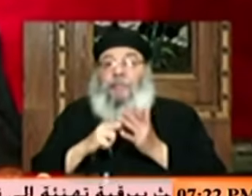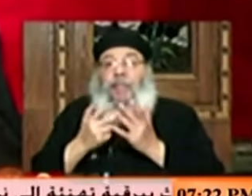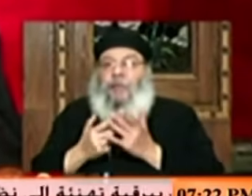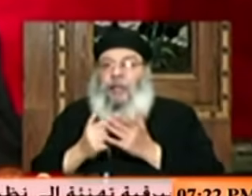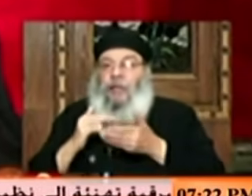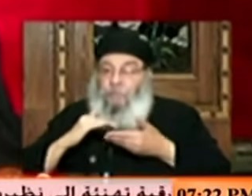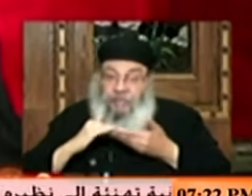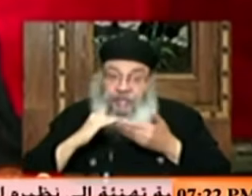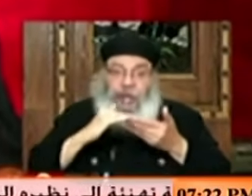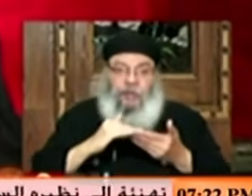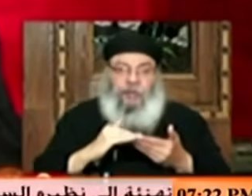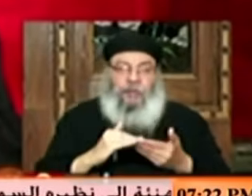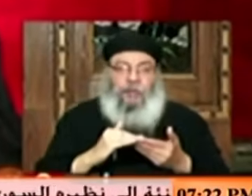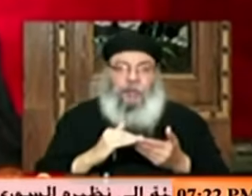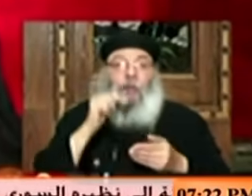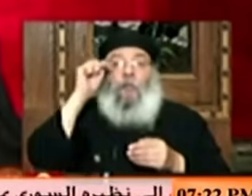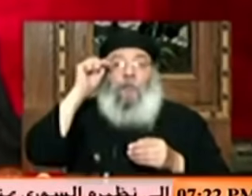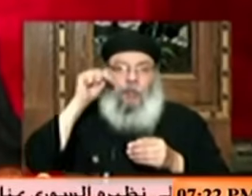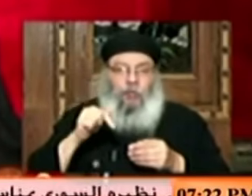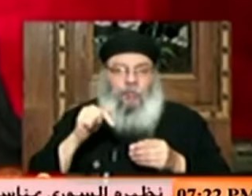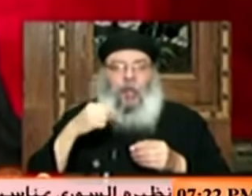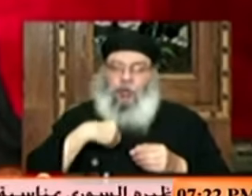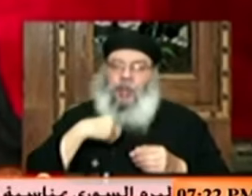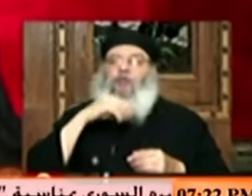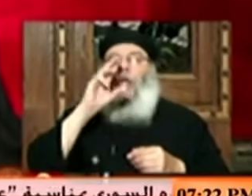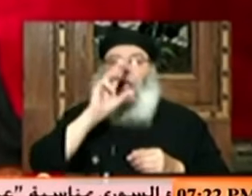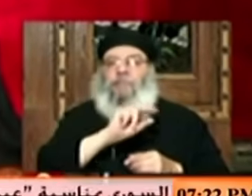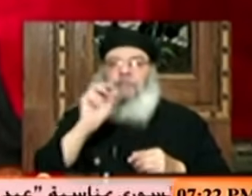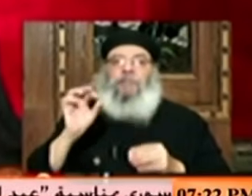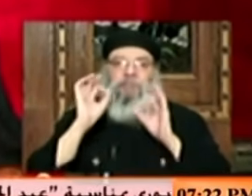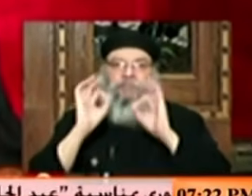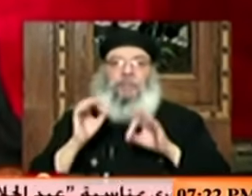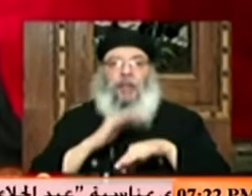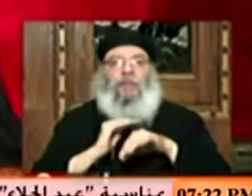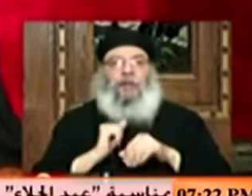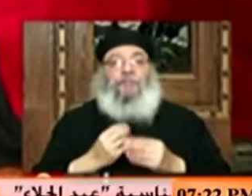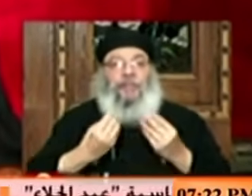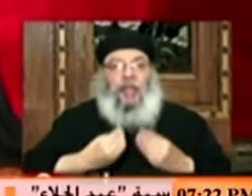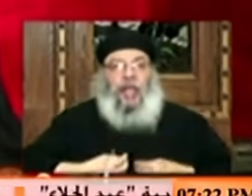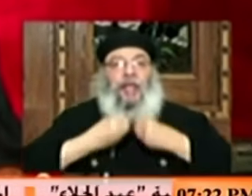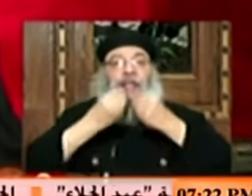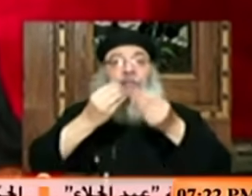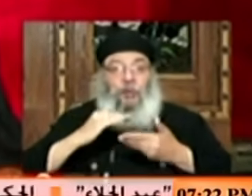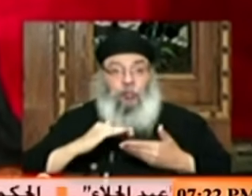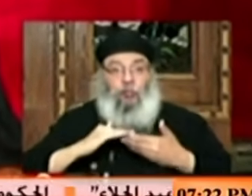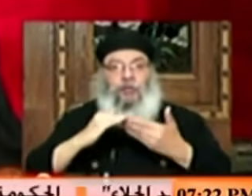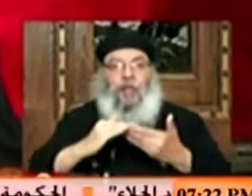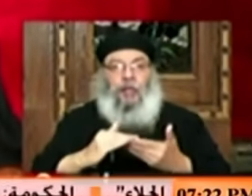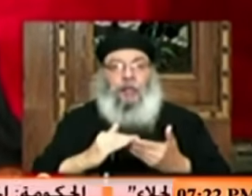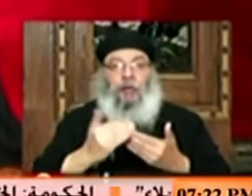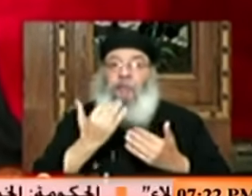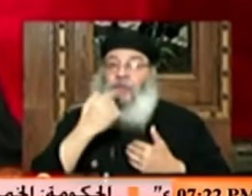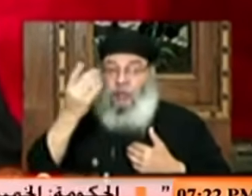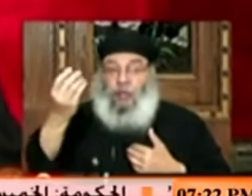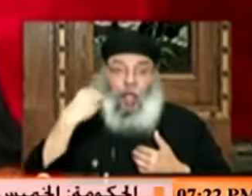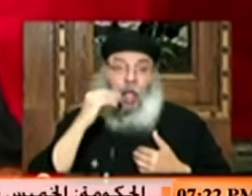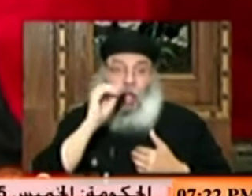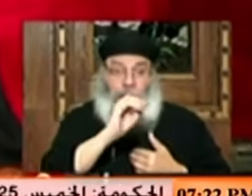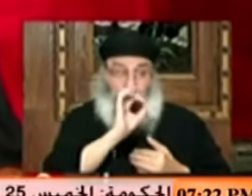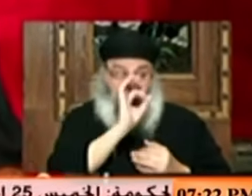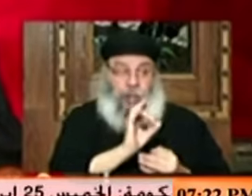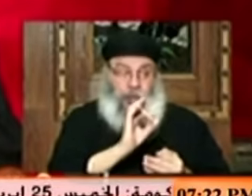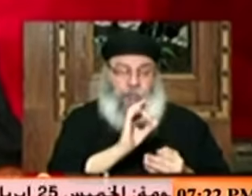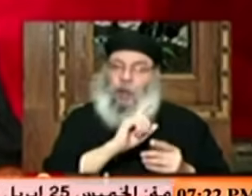يوميها قلت انا عايزه ابقى زي الخادمه دي قدمت الخدمه دون طلب قدمت